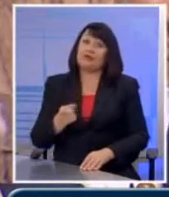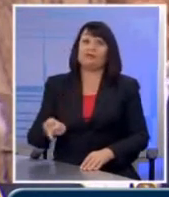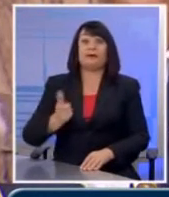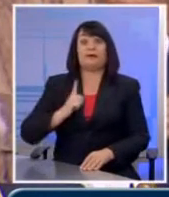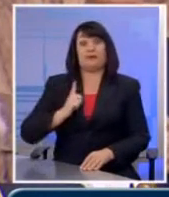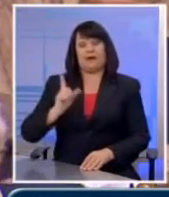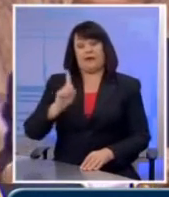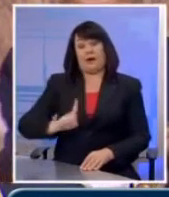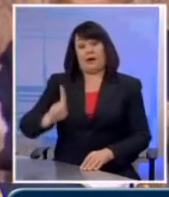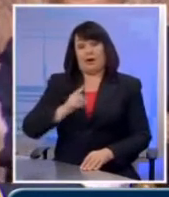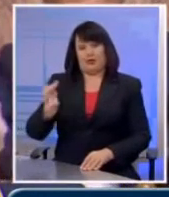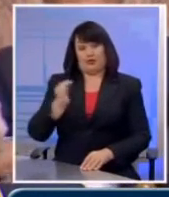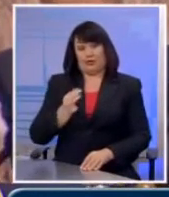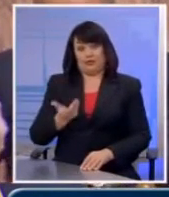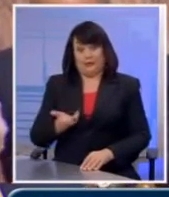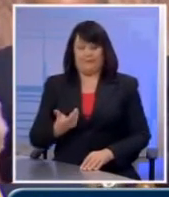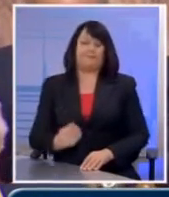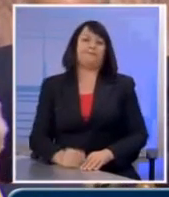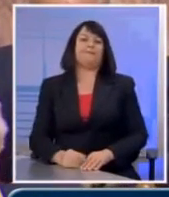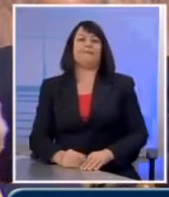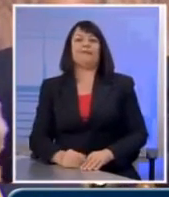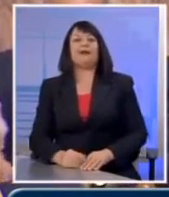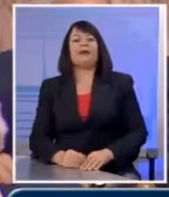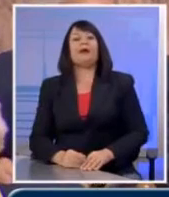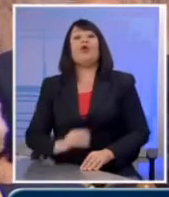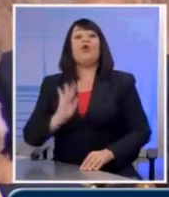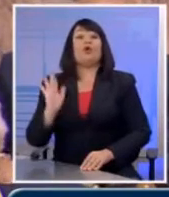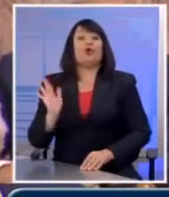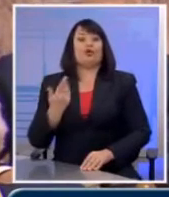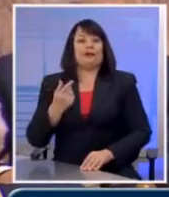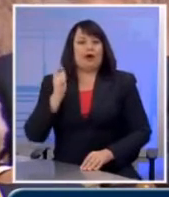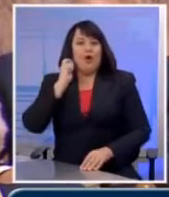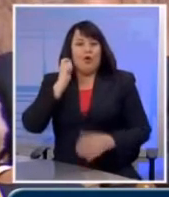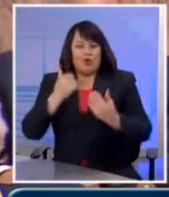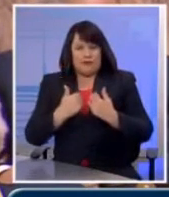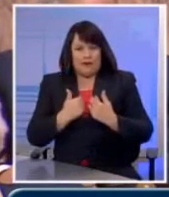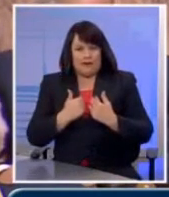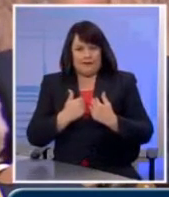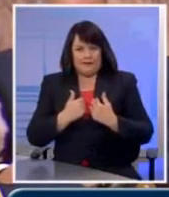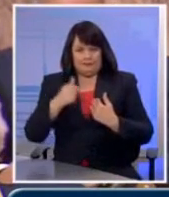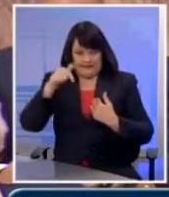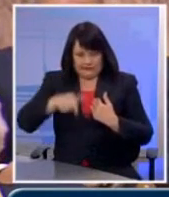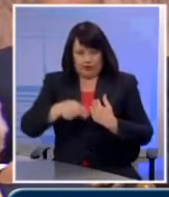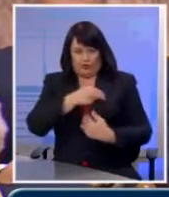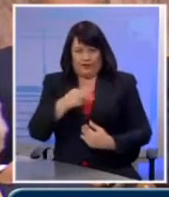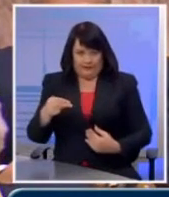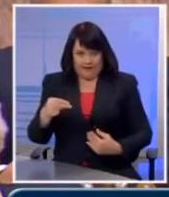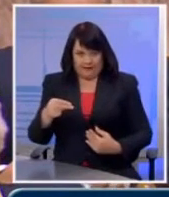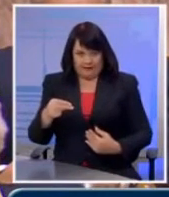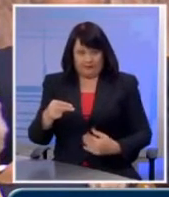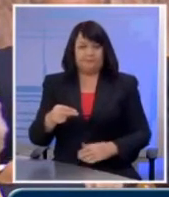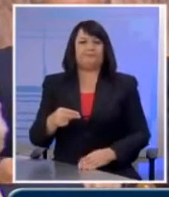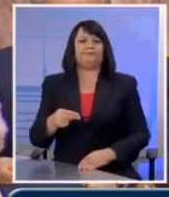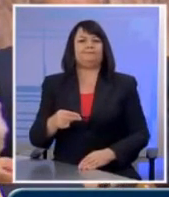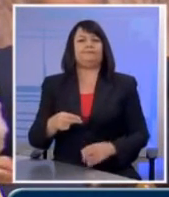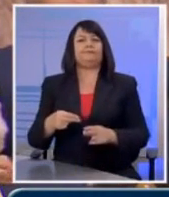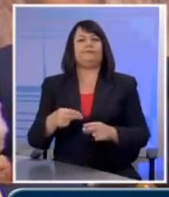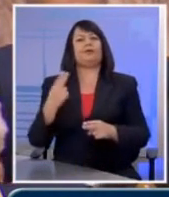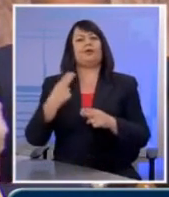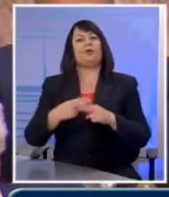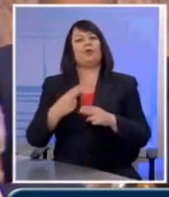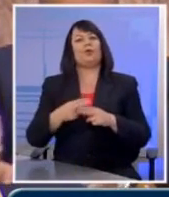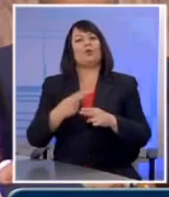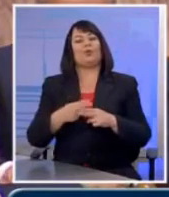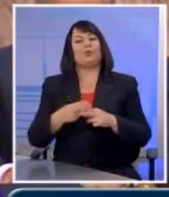από τον κύριο Μητσοτάκη. Όταν τέθηκε το όνομά μου σε αυτή την ιστορία, ο επίτιμος πρόεδρος της